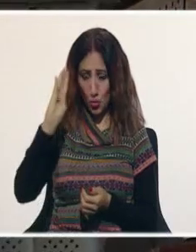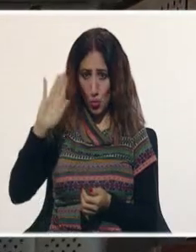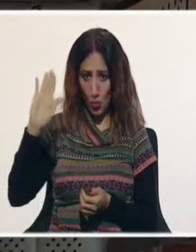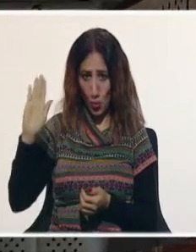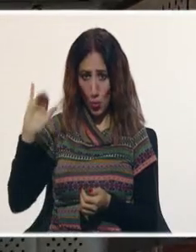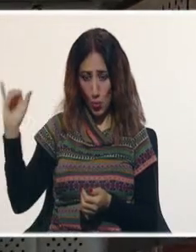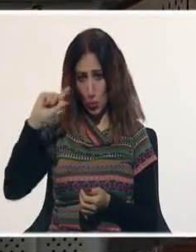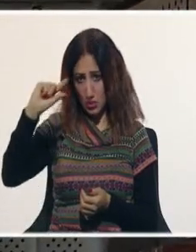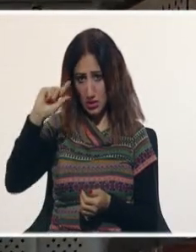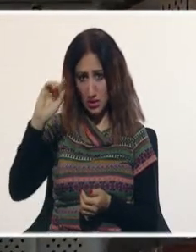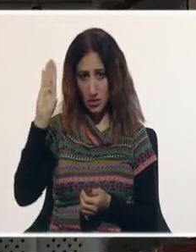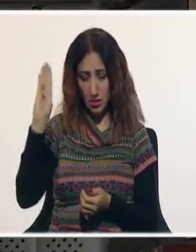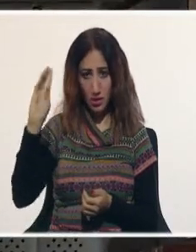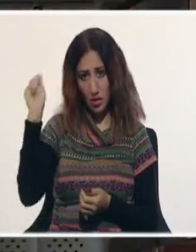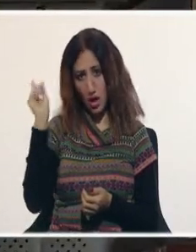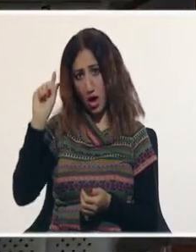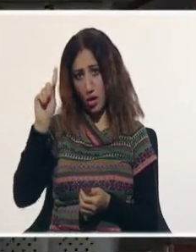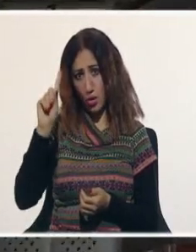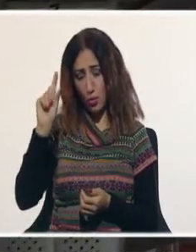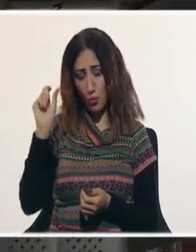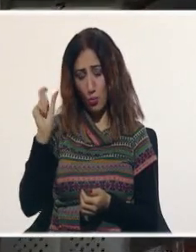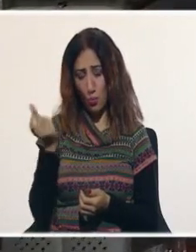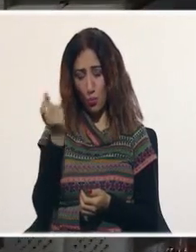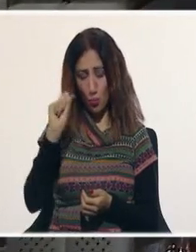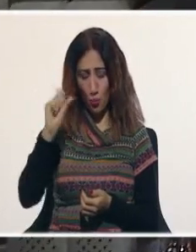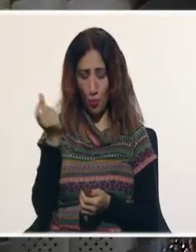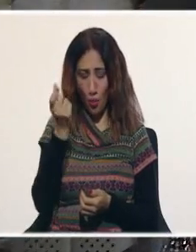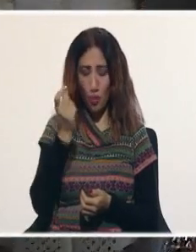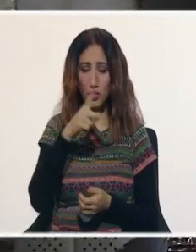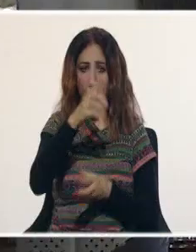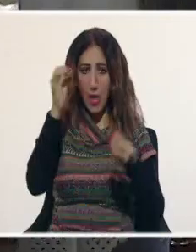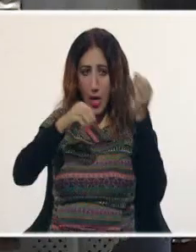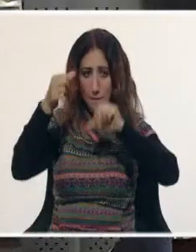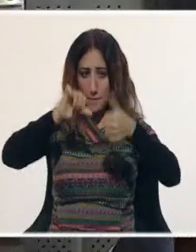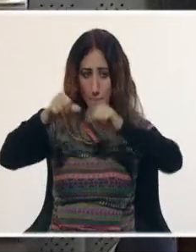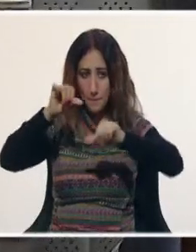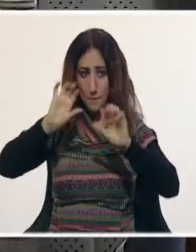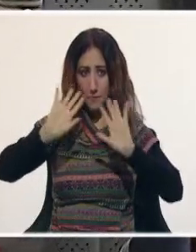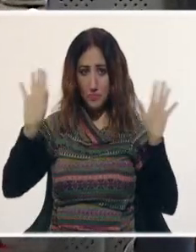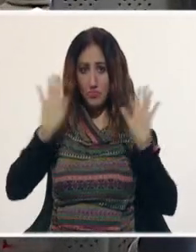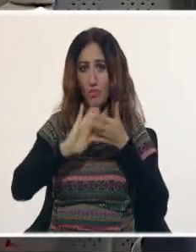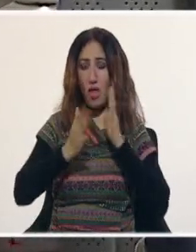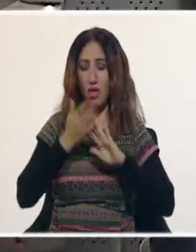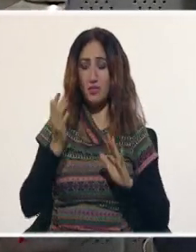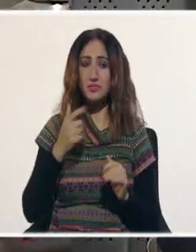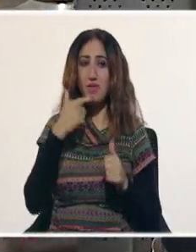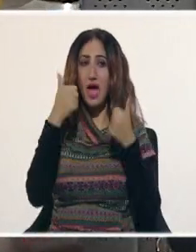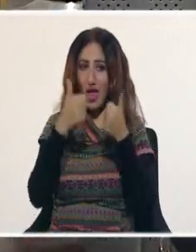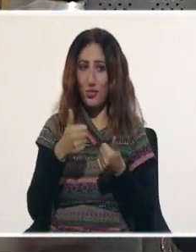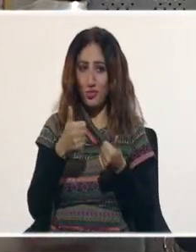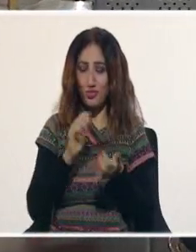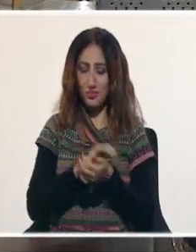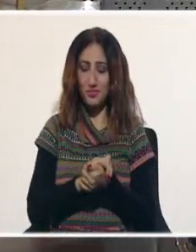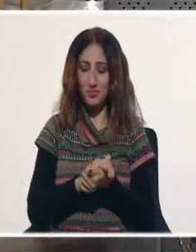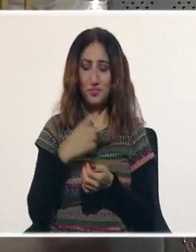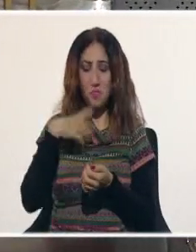وحضرتك بنفسك حولت المية للبن. لو كنت ساحر فين؟ في العصور الوسطى. كده خلصت تجربتي.